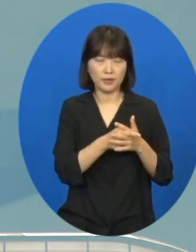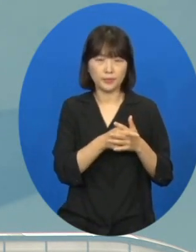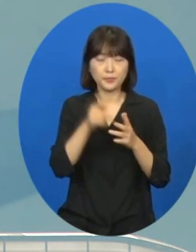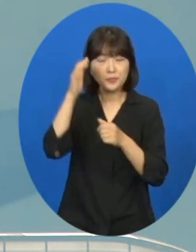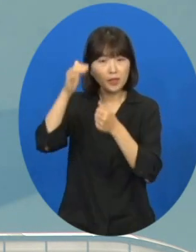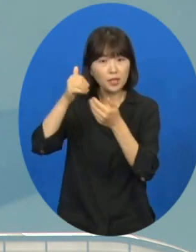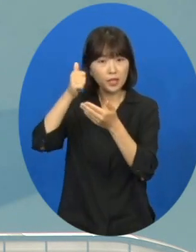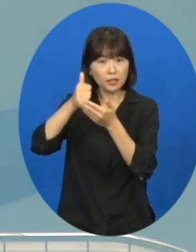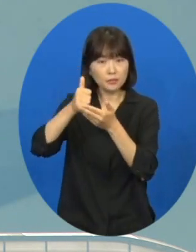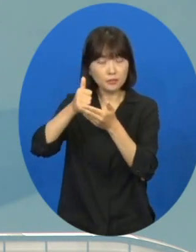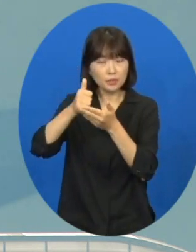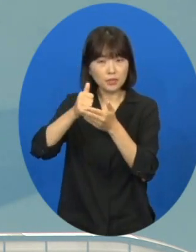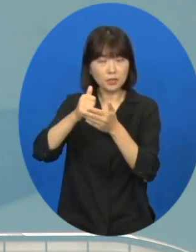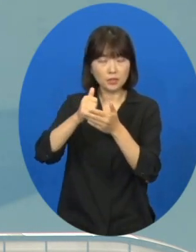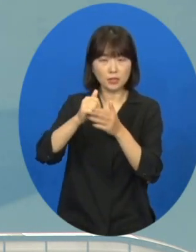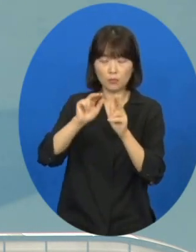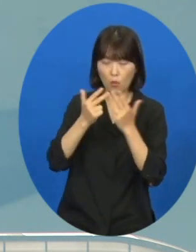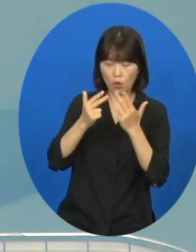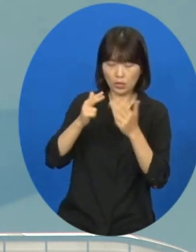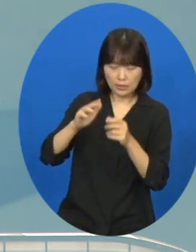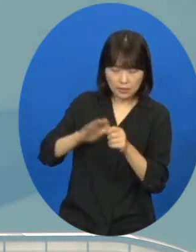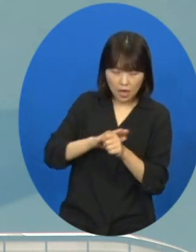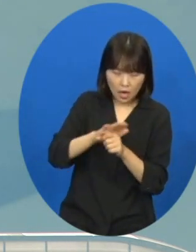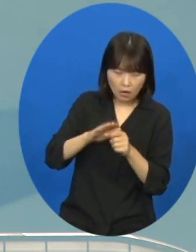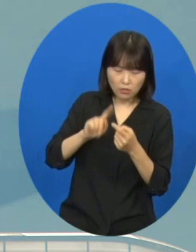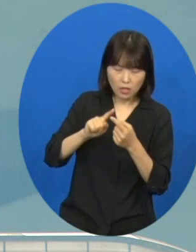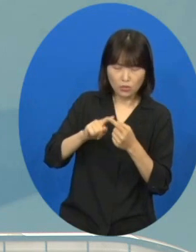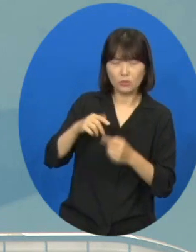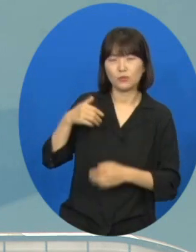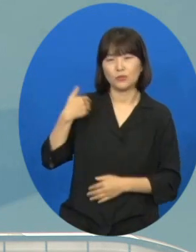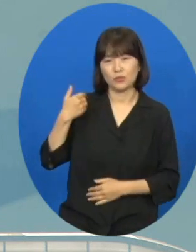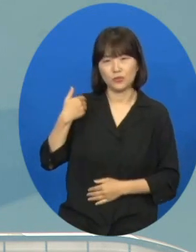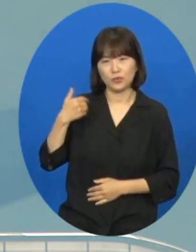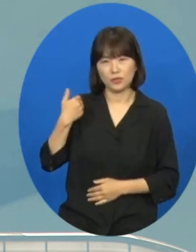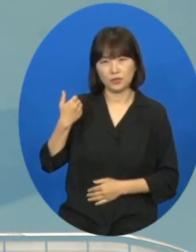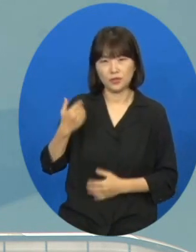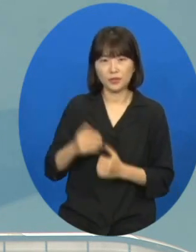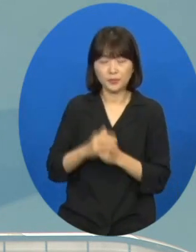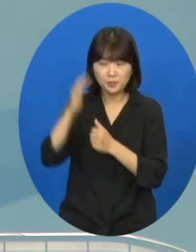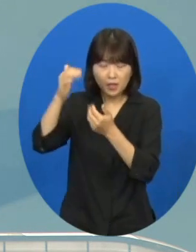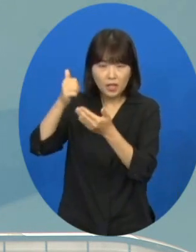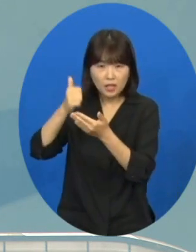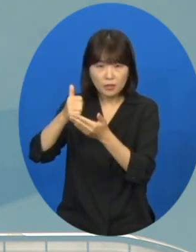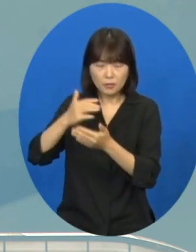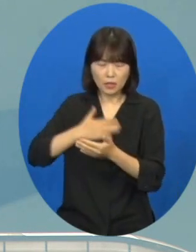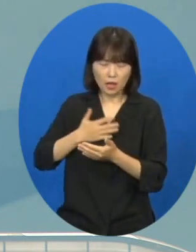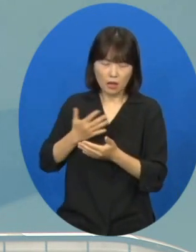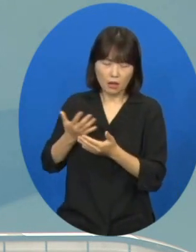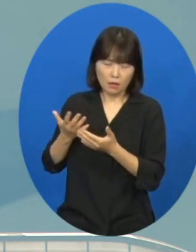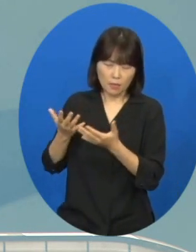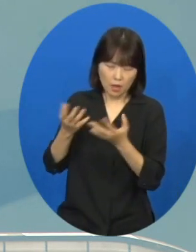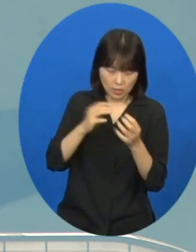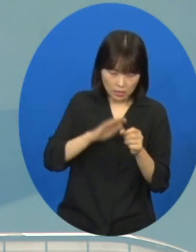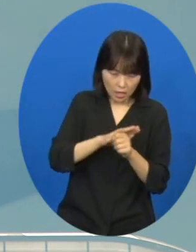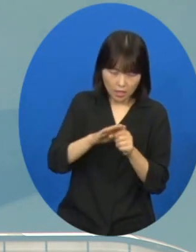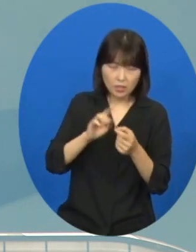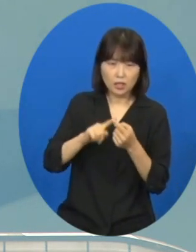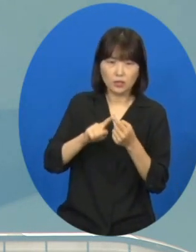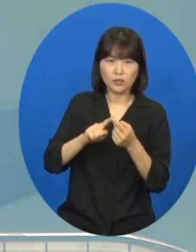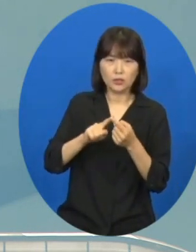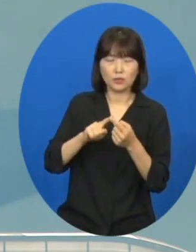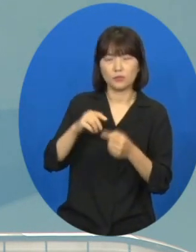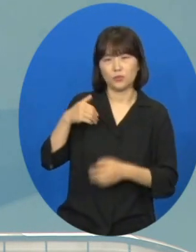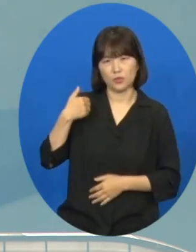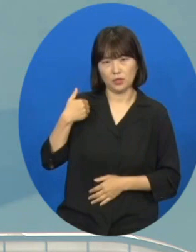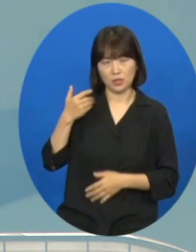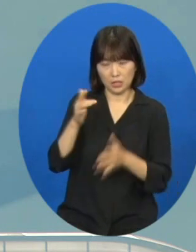하나님이 자기를 얼마나 사랑하는지를 아직도 모르는 거예요. 하나님이 나를 얼마나 사랑하는지를,